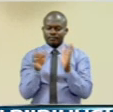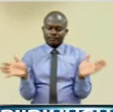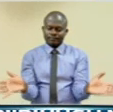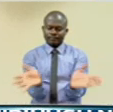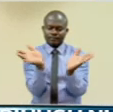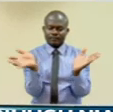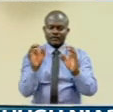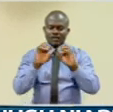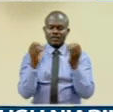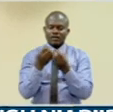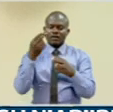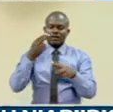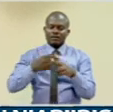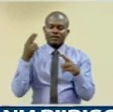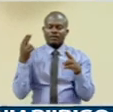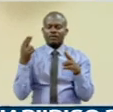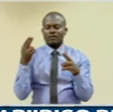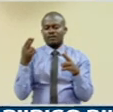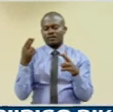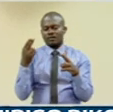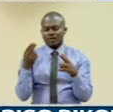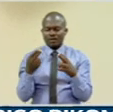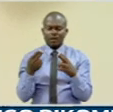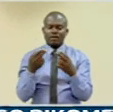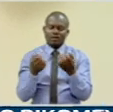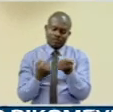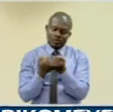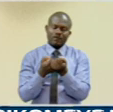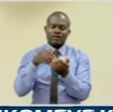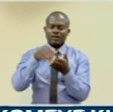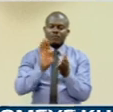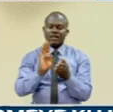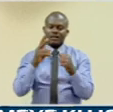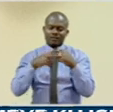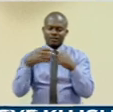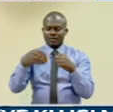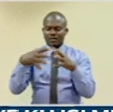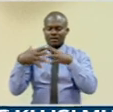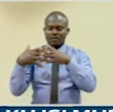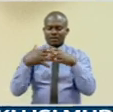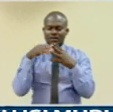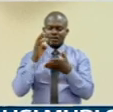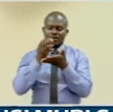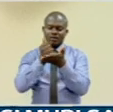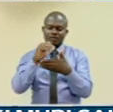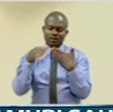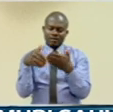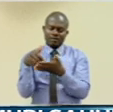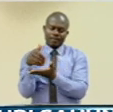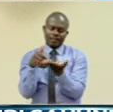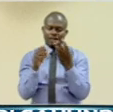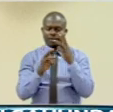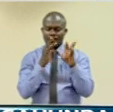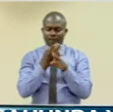gushishikariza umuryango witwa Gavi Alliance inkunga isaga miliyari 7 z'amadolari ya Amerika azifashishwa mu gutuma ku isi